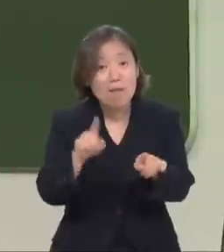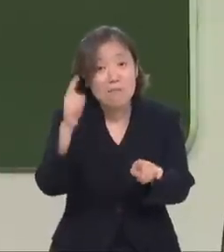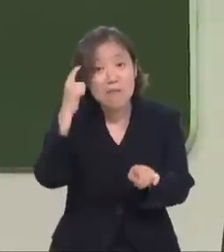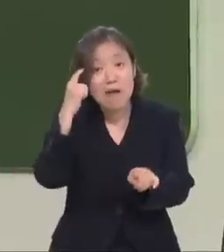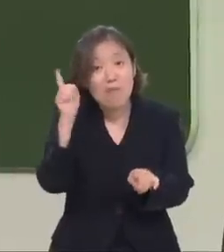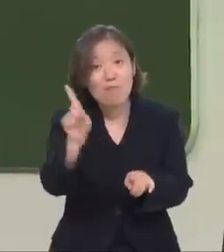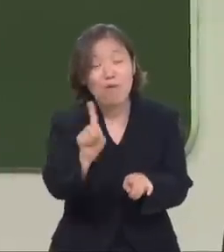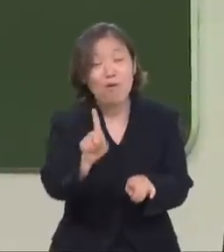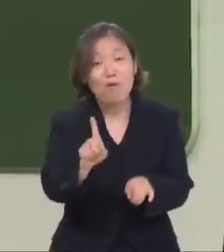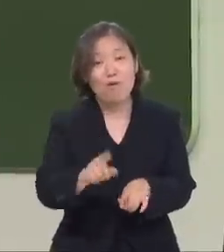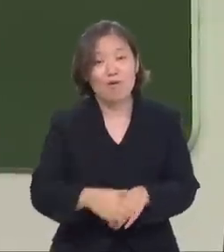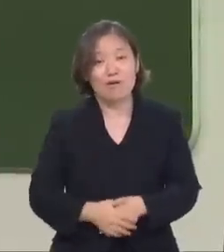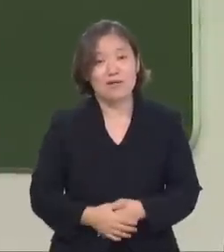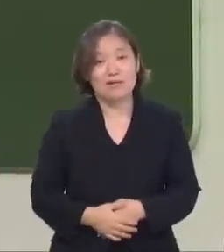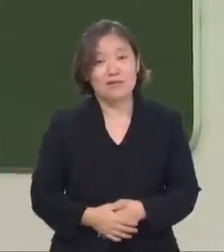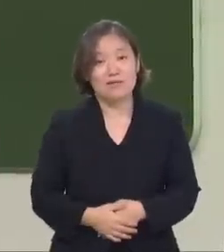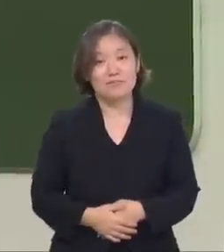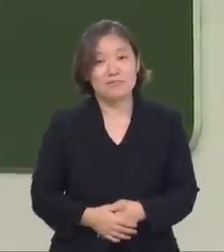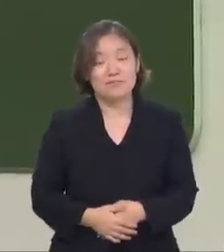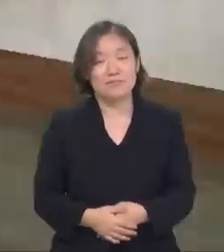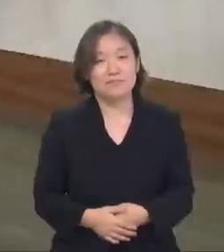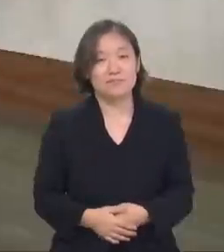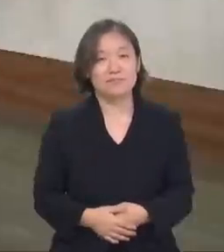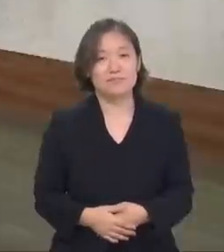마음으로이 세상을 떠나시렵니까